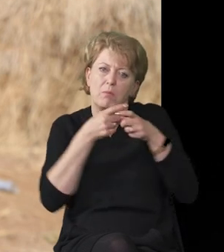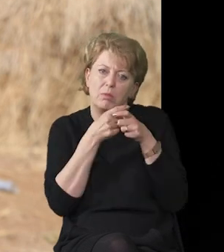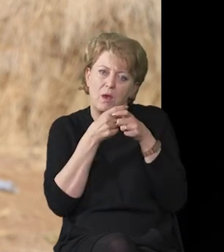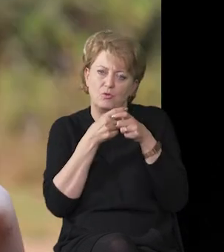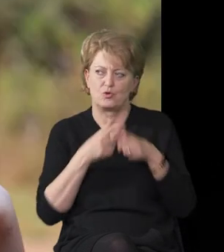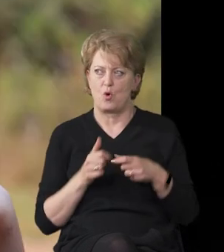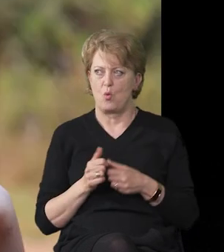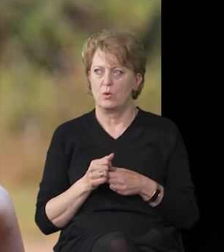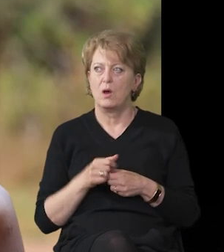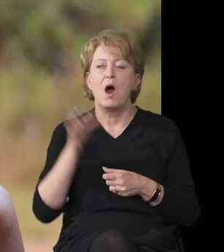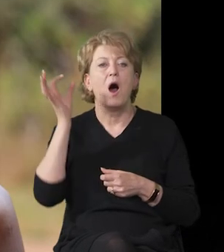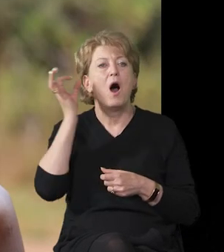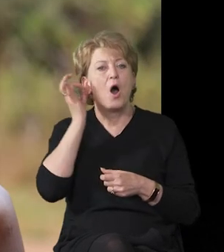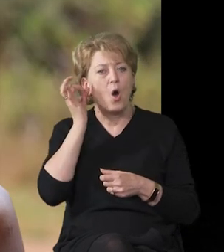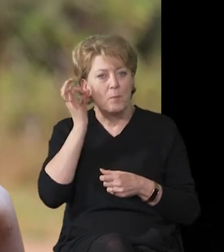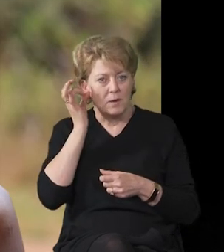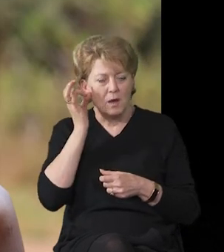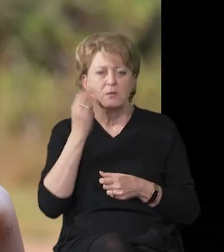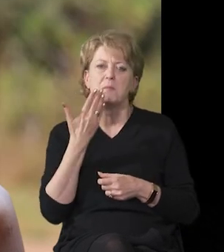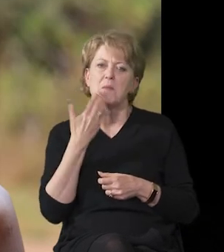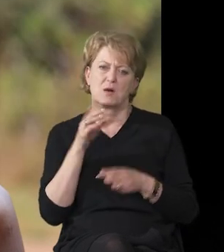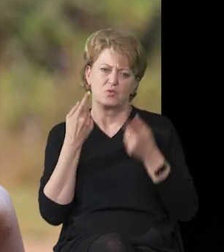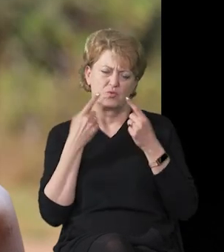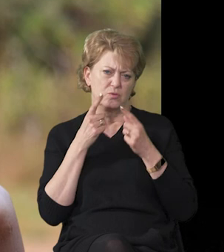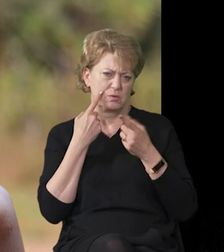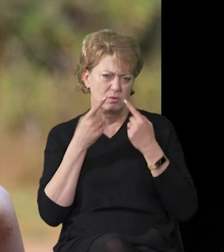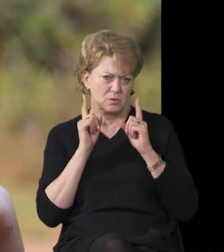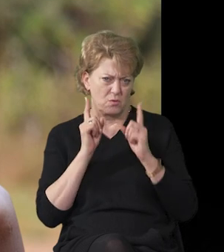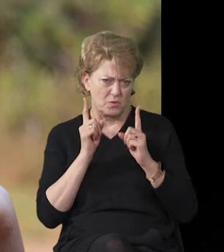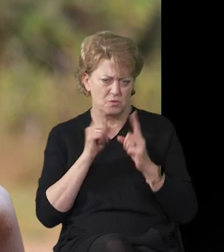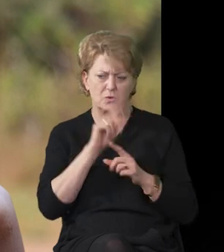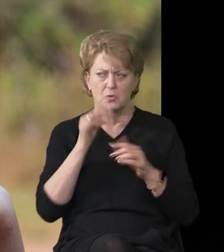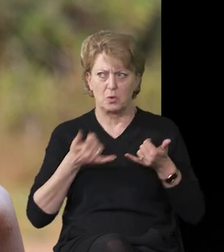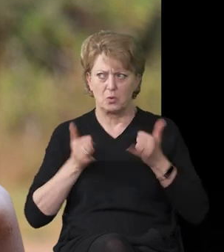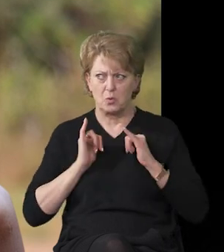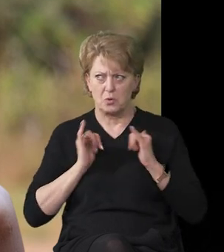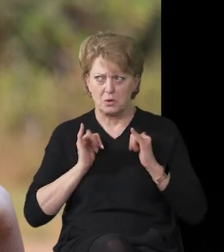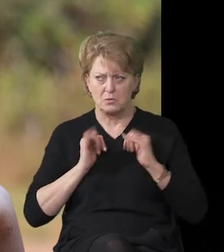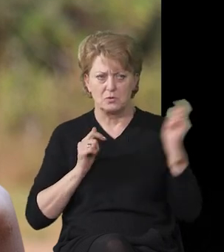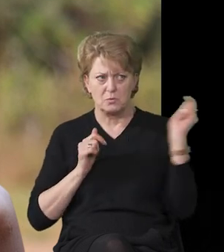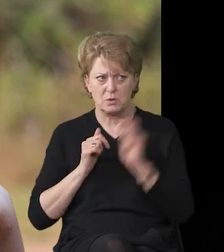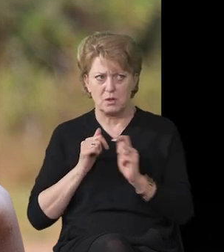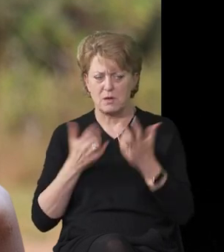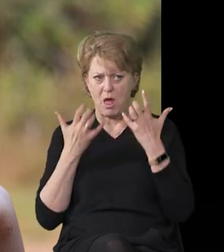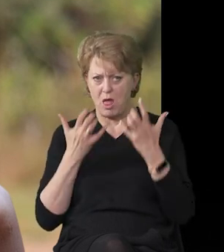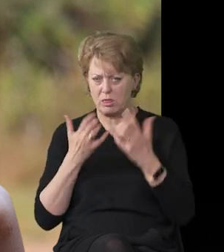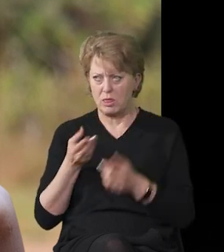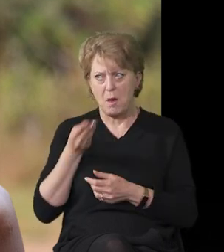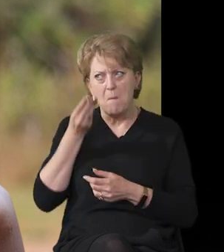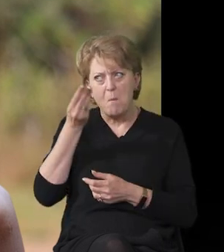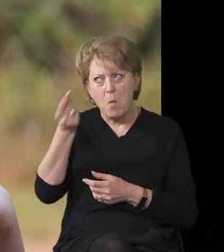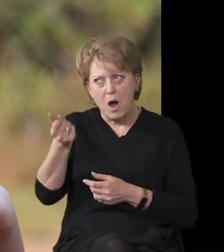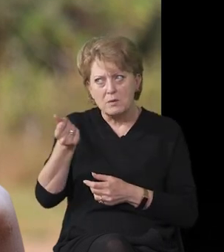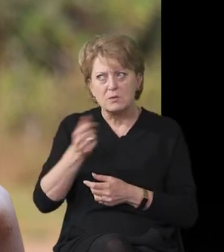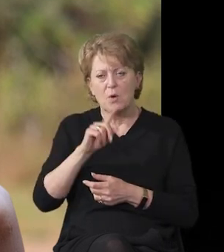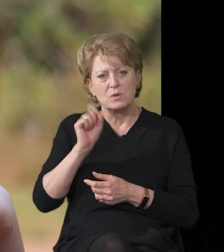Natomiast kobiety z ludu Mursi bardzo szybko zauważyły, że turyści, którzy tam przyjeżdżają, chętniej płacą właśnie za